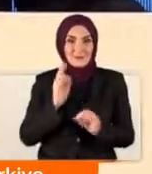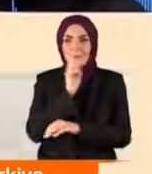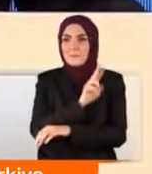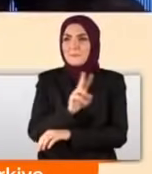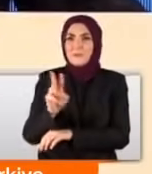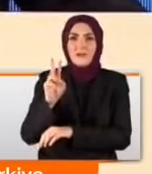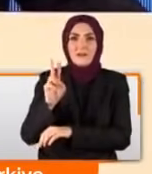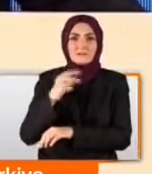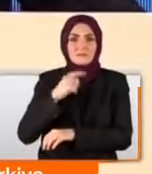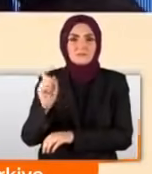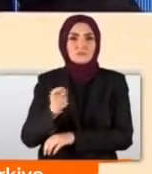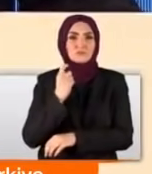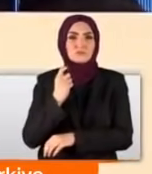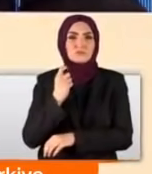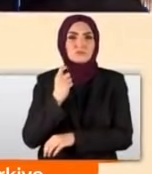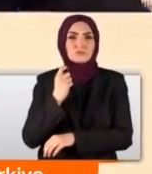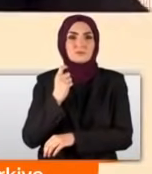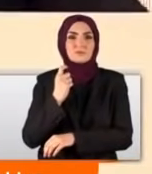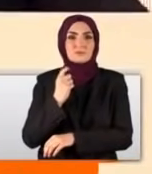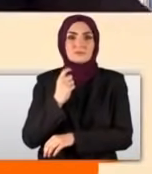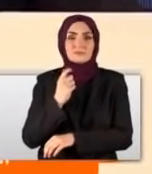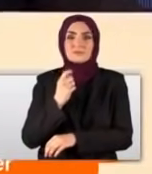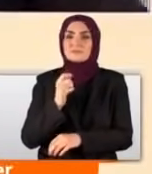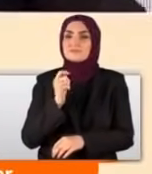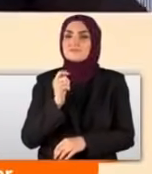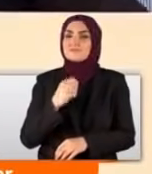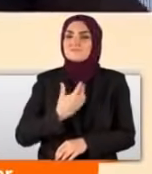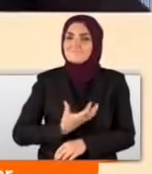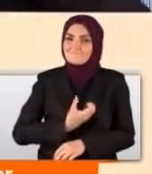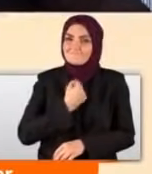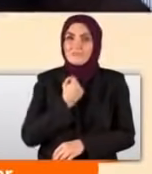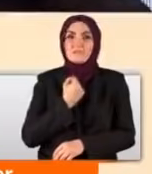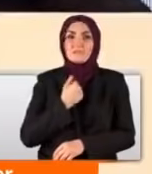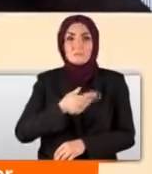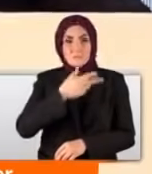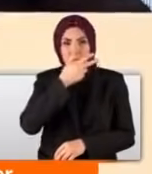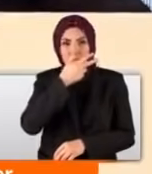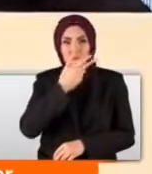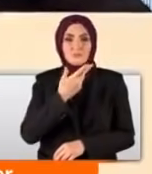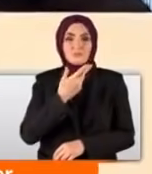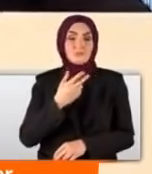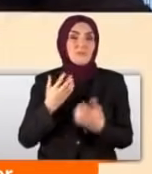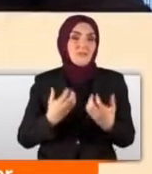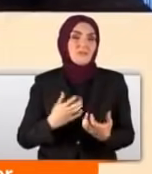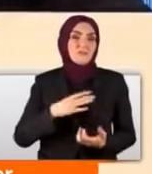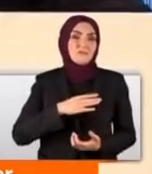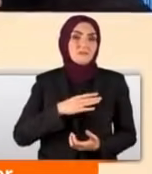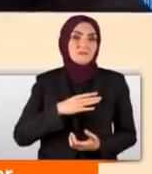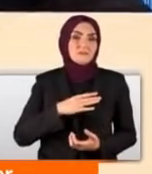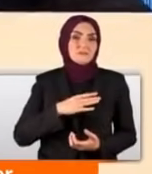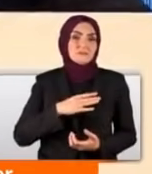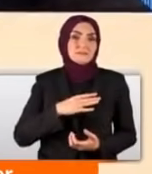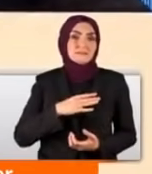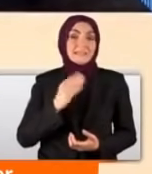ki emin olun içimiz burkuldu, parçalandı, yüreğimiz dağlandı. En